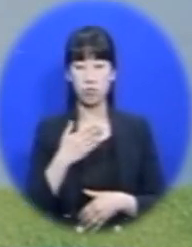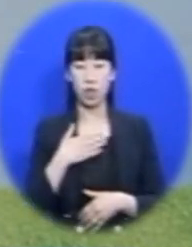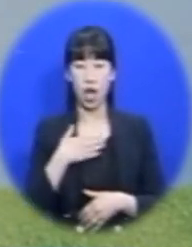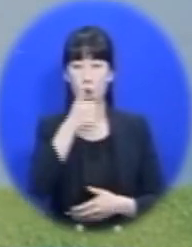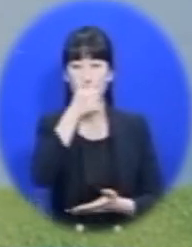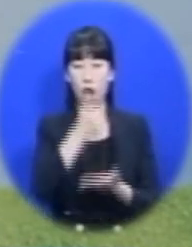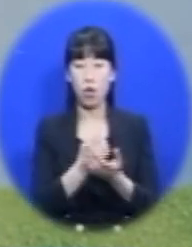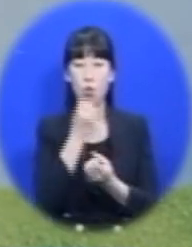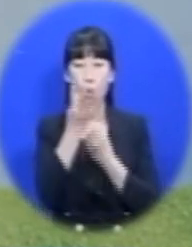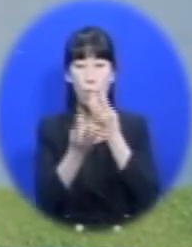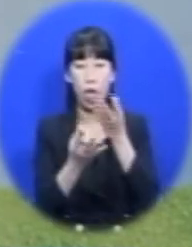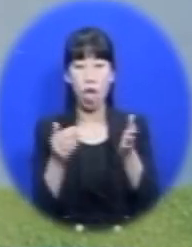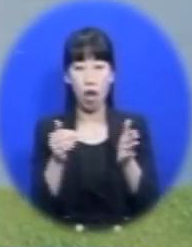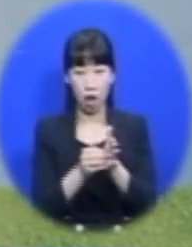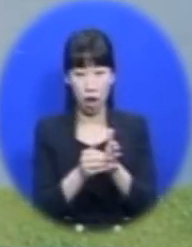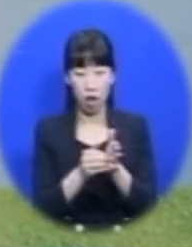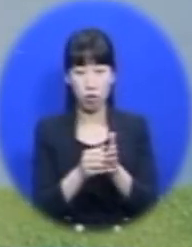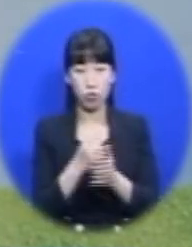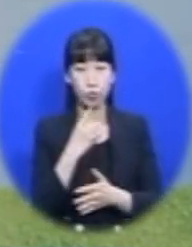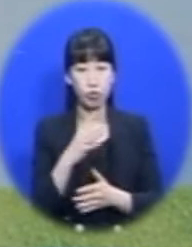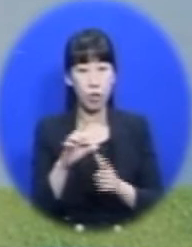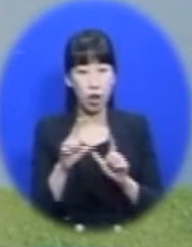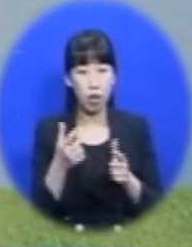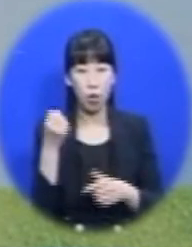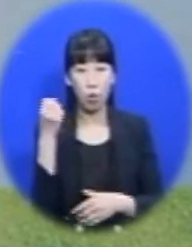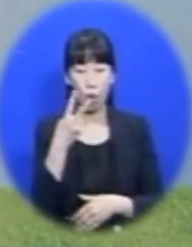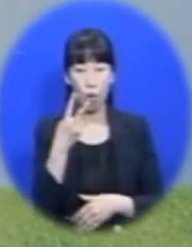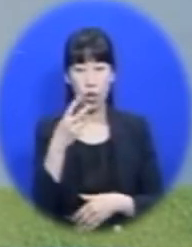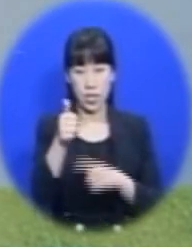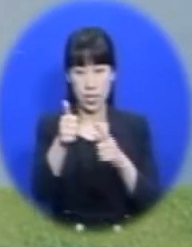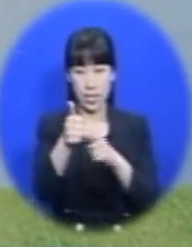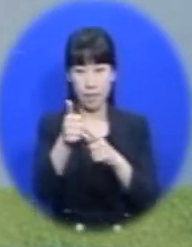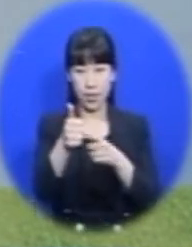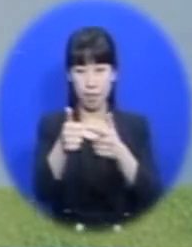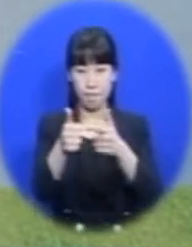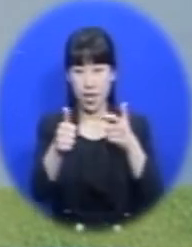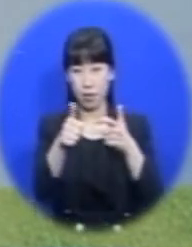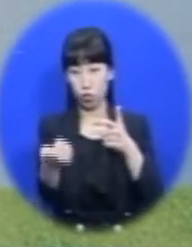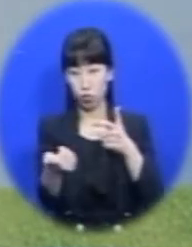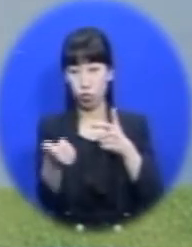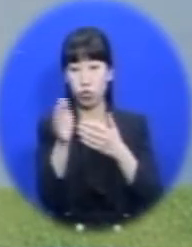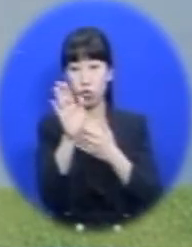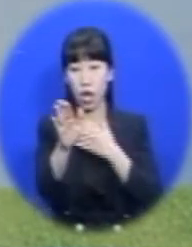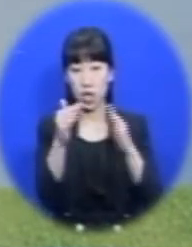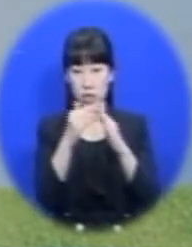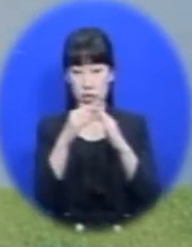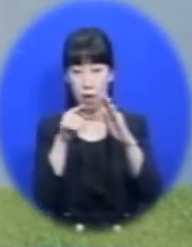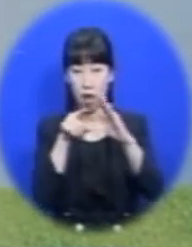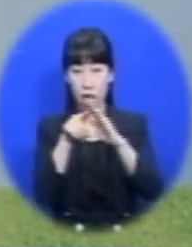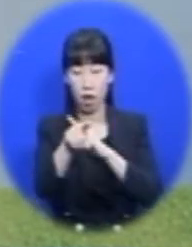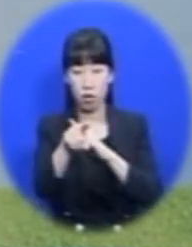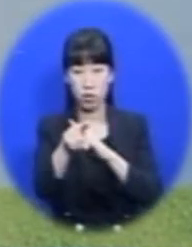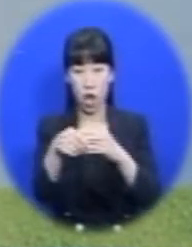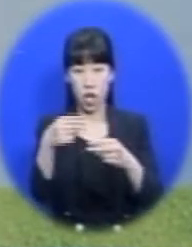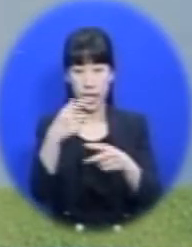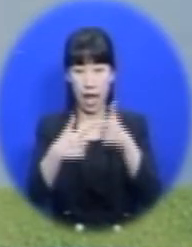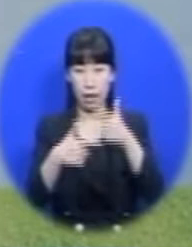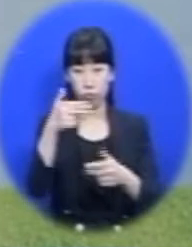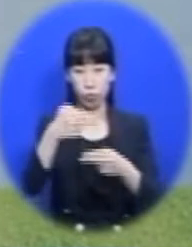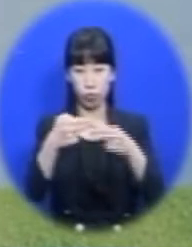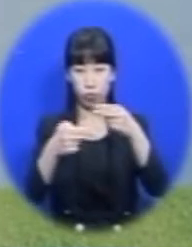시인했습니다. 그런데 그것만 아니었어요. 그 소년을 살해한 뒤에 그 소년의 집으로 가서 장작더미를